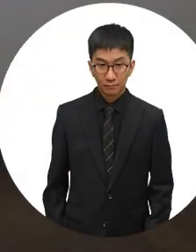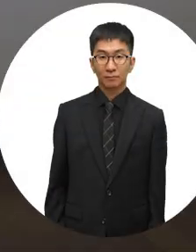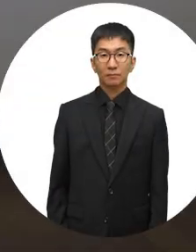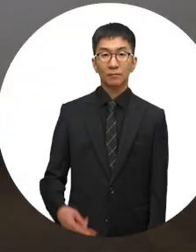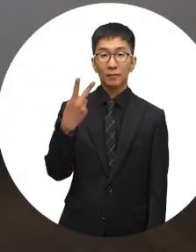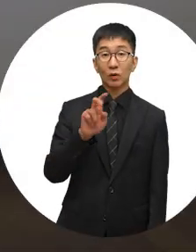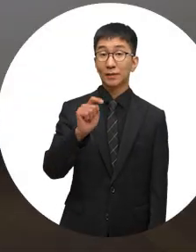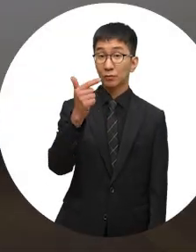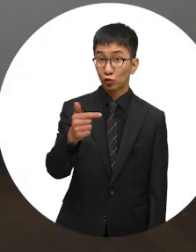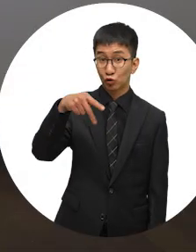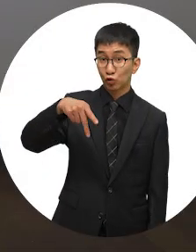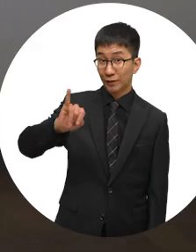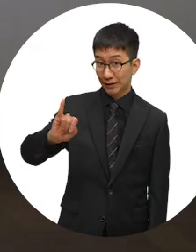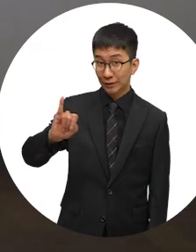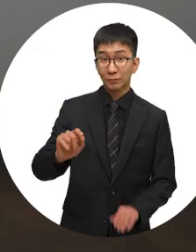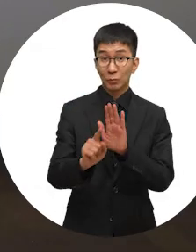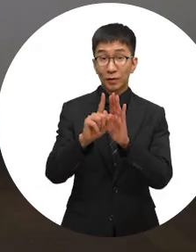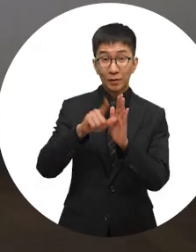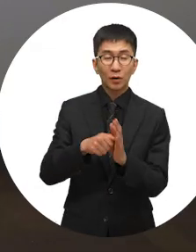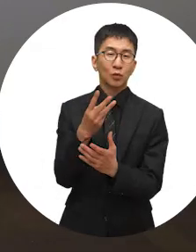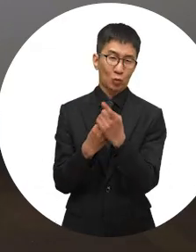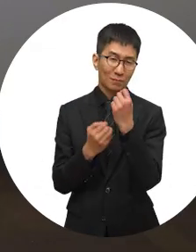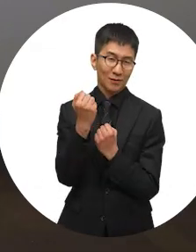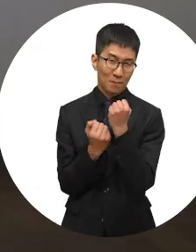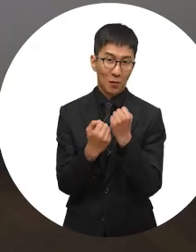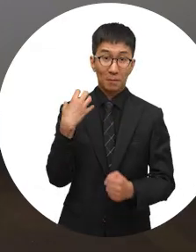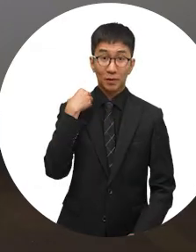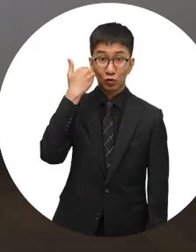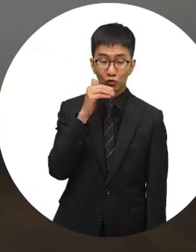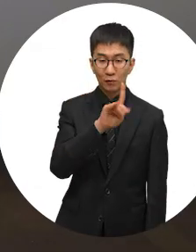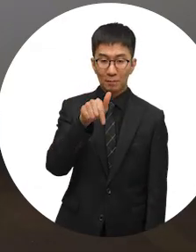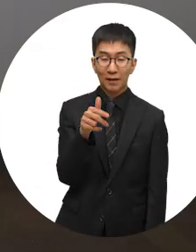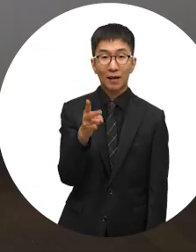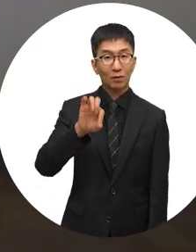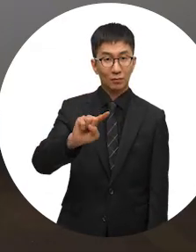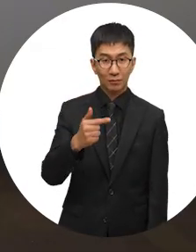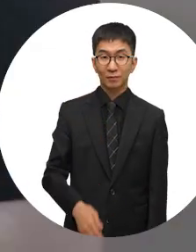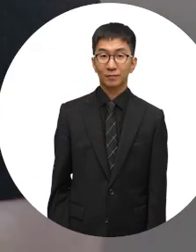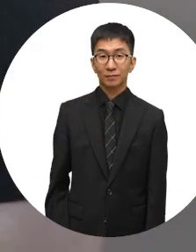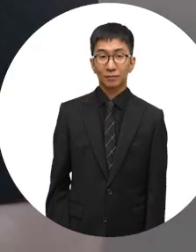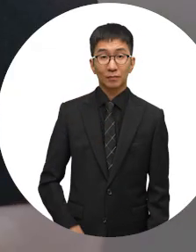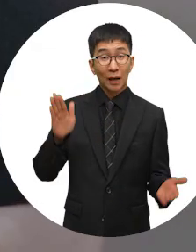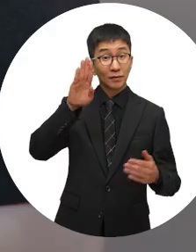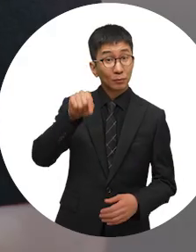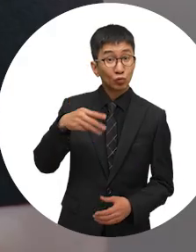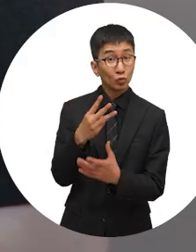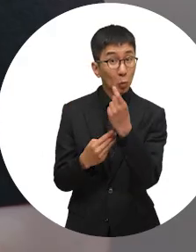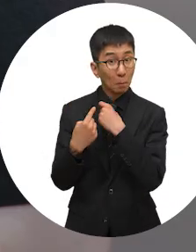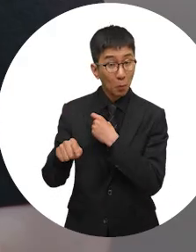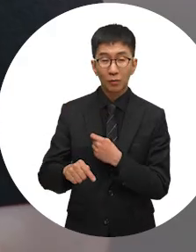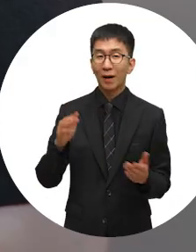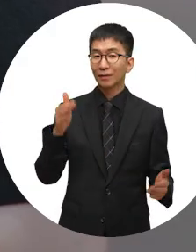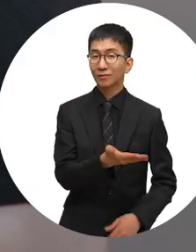안녕하십니까. 2026학년도 수시모집 학생부 종합전형 설명을 맡은 박혜원 입학사정관입니다. 학생부